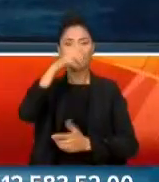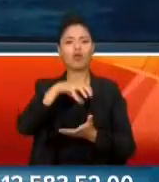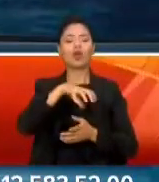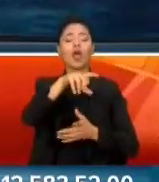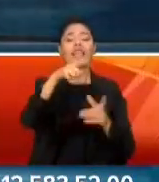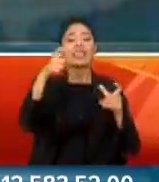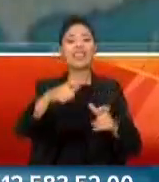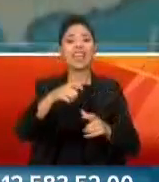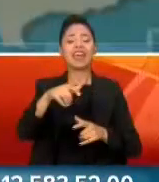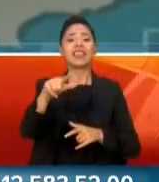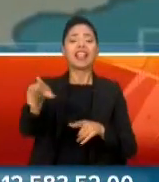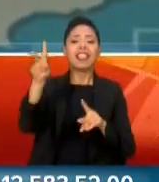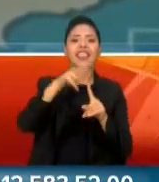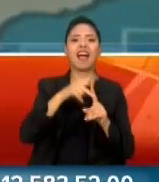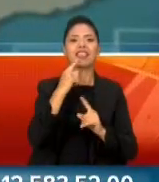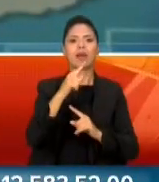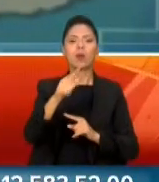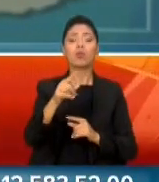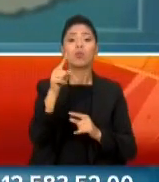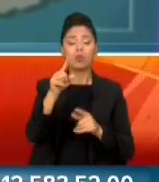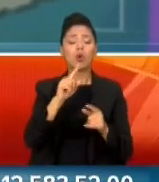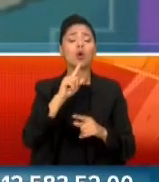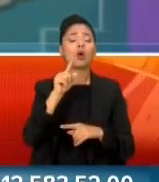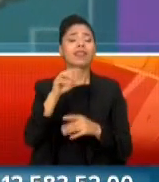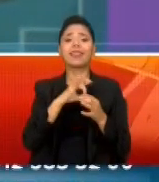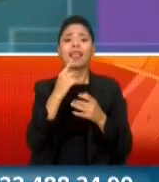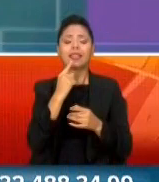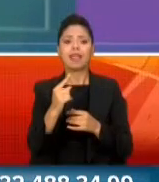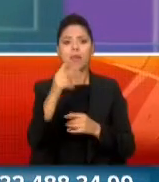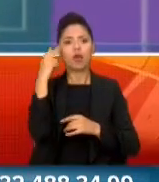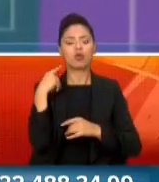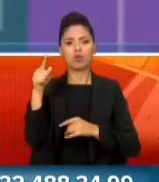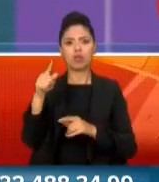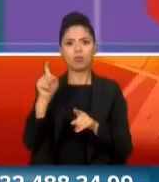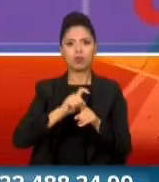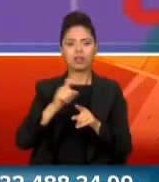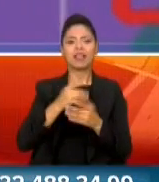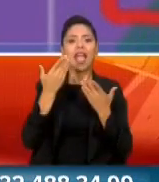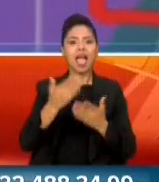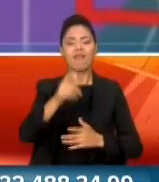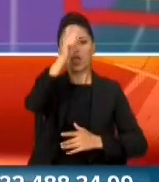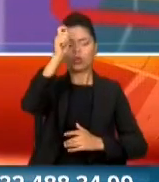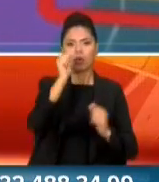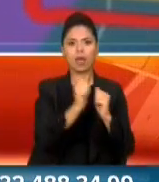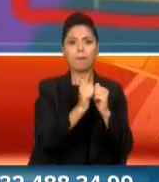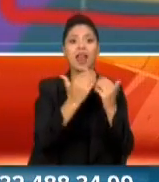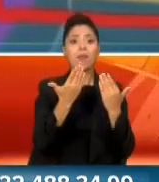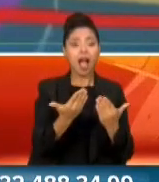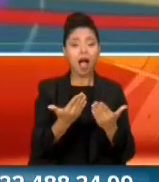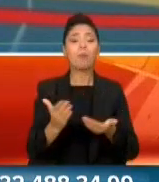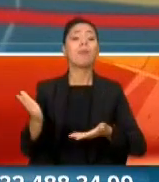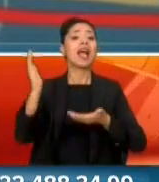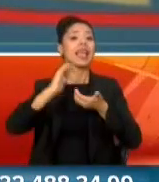dahil. Ama bu şu demek mi? Onu da net olarak söyleyeyim. Rusya bu gerilimde evet Türkiye'nin yanında ama ittifak